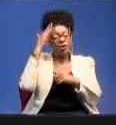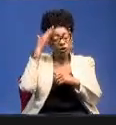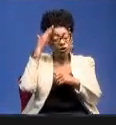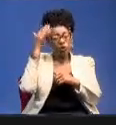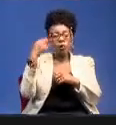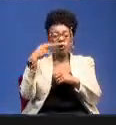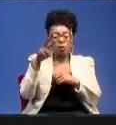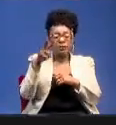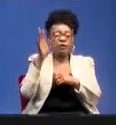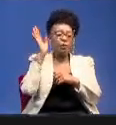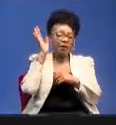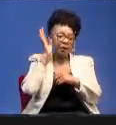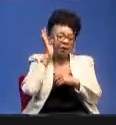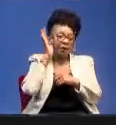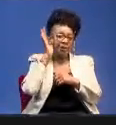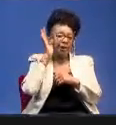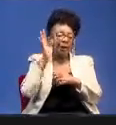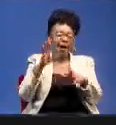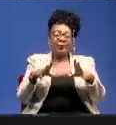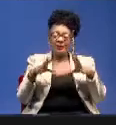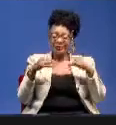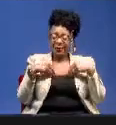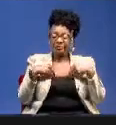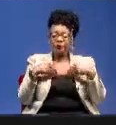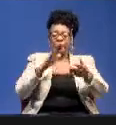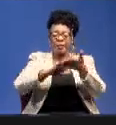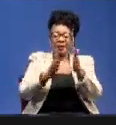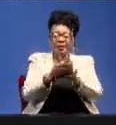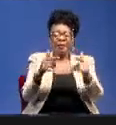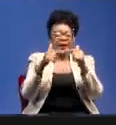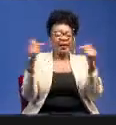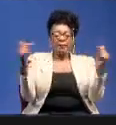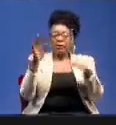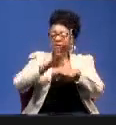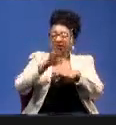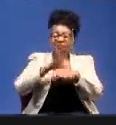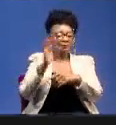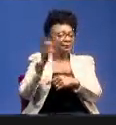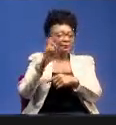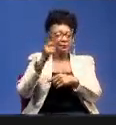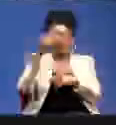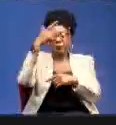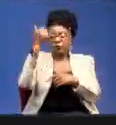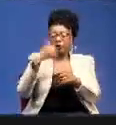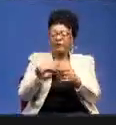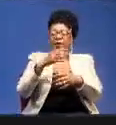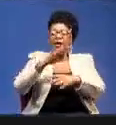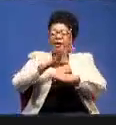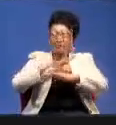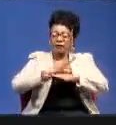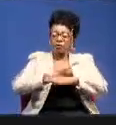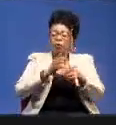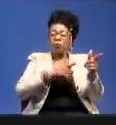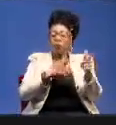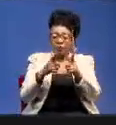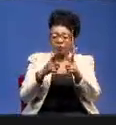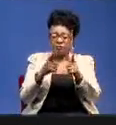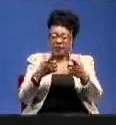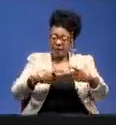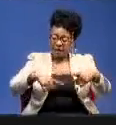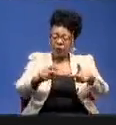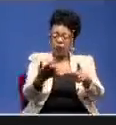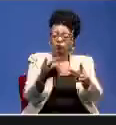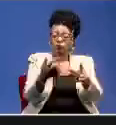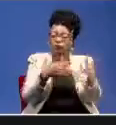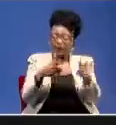president anasikia. Usikubali kuwekwa adui ya kanisa na watu, maana uko na vita ya kutosha. Usikubali kupigana na sisi kwa